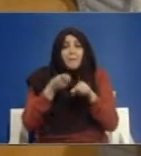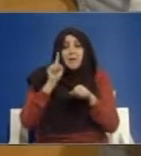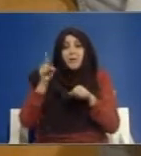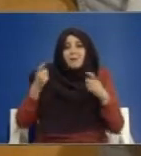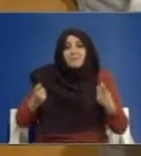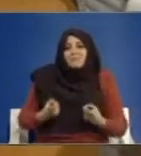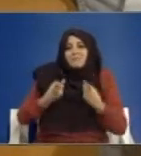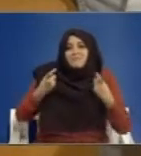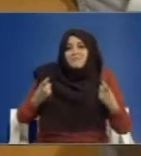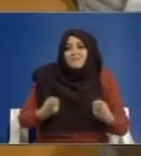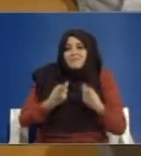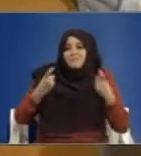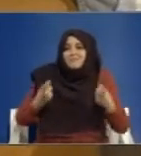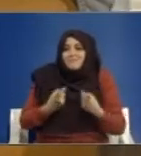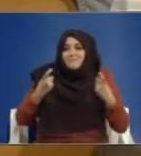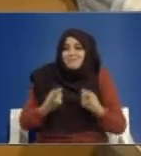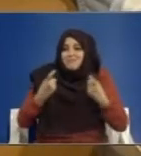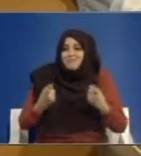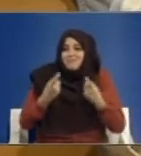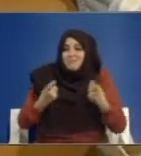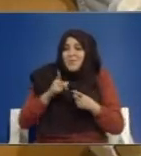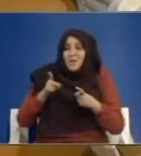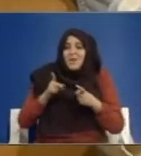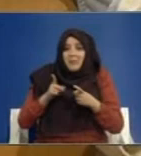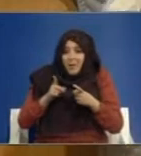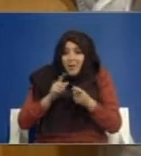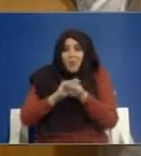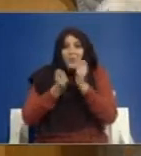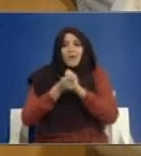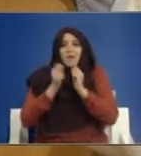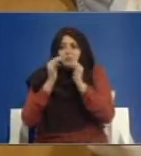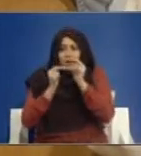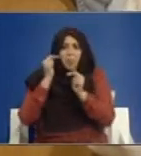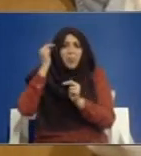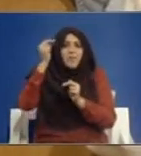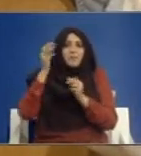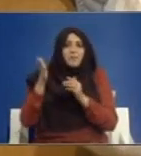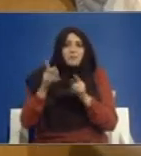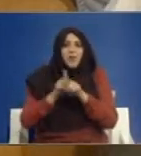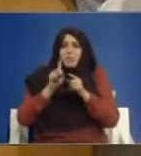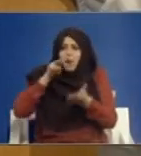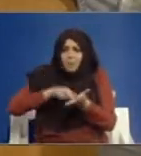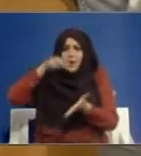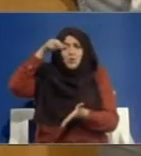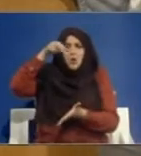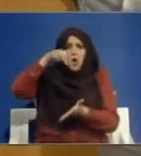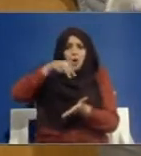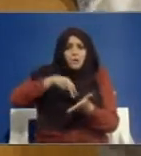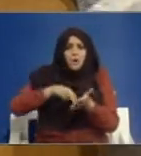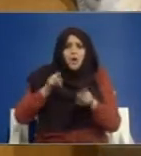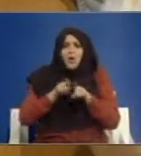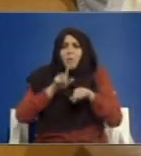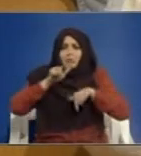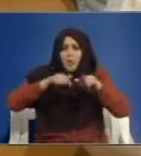نفسه يوميا تعويض تعويض تعويض ترويض ترويض، وصل الى هذا كالذي يقفز، كالذي يقطع